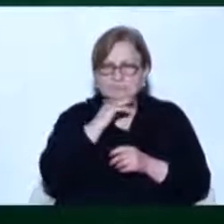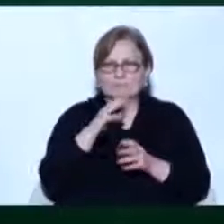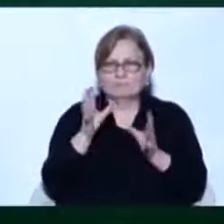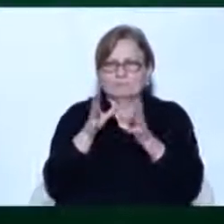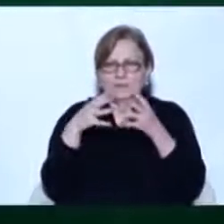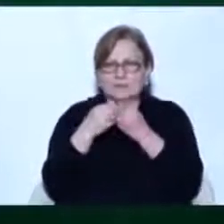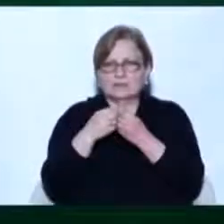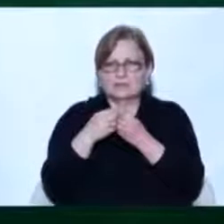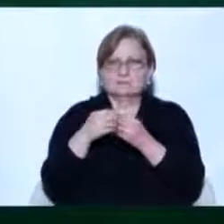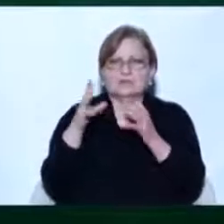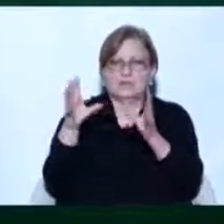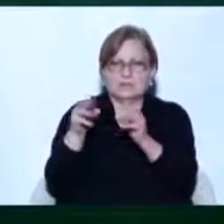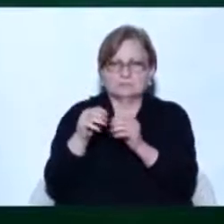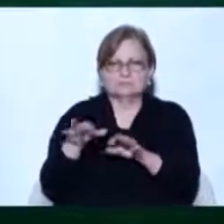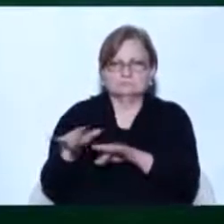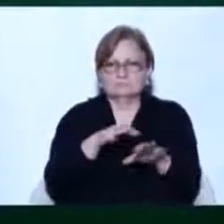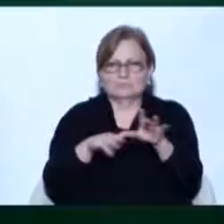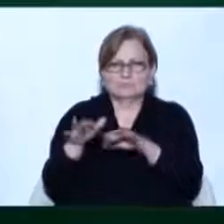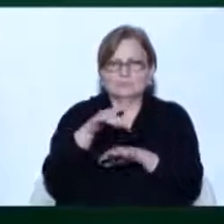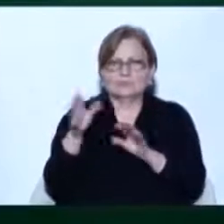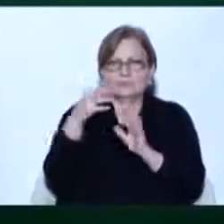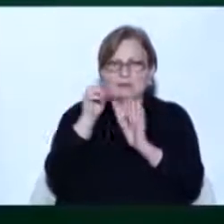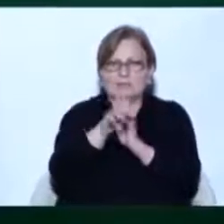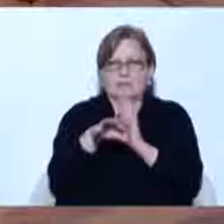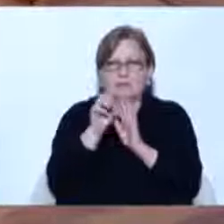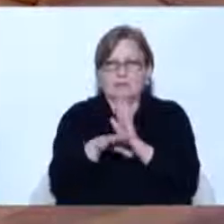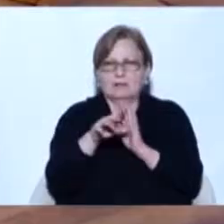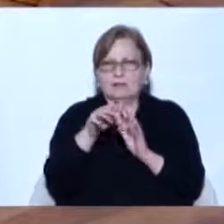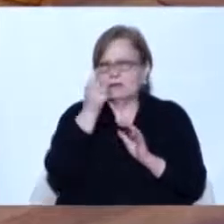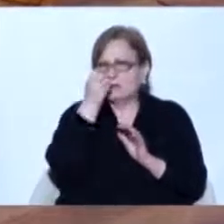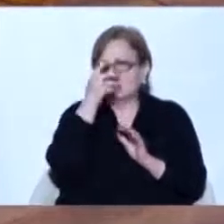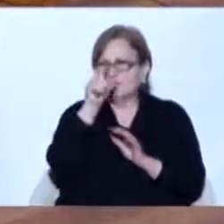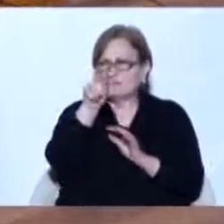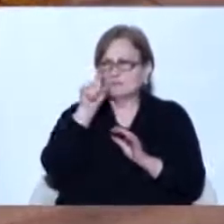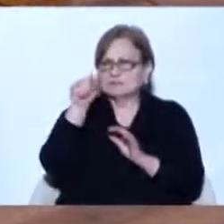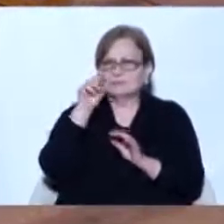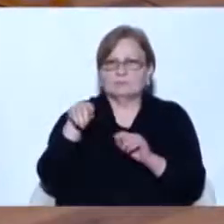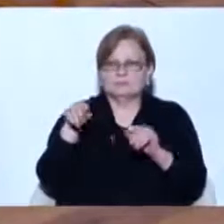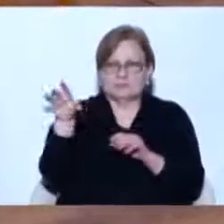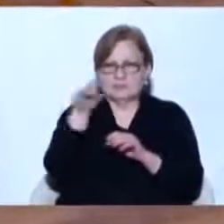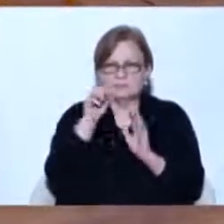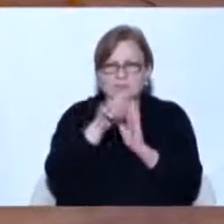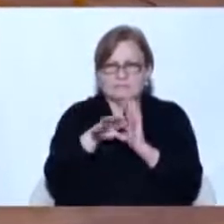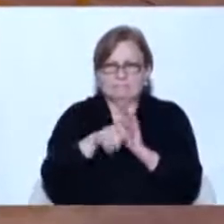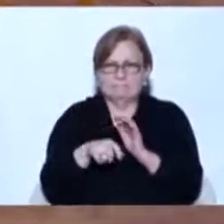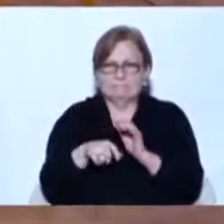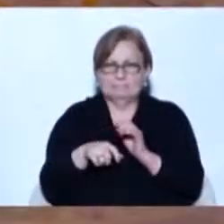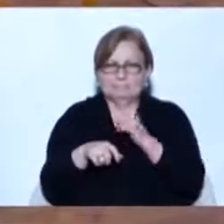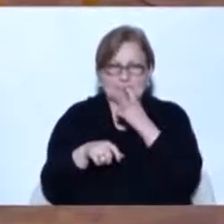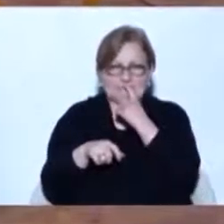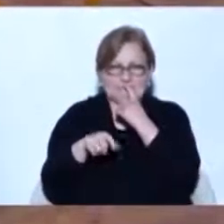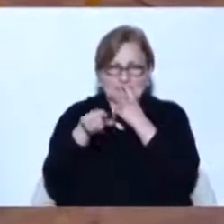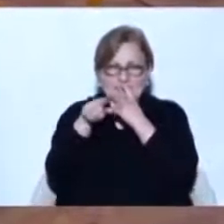ერთად ფუსფუსებდა და ისიც აგროვებდა ყვავილის ტვერს. მას